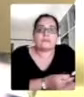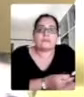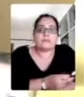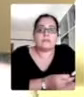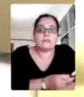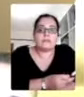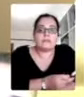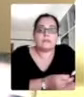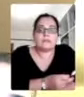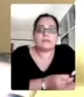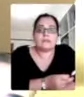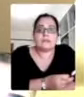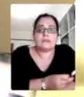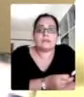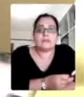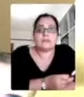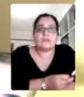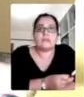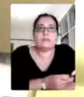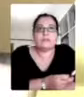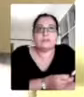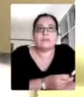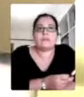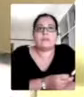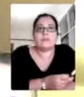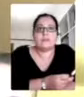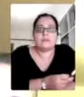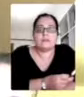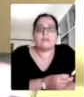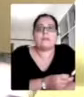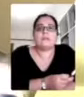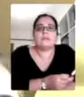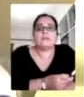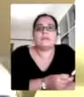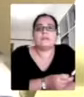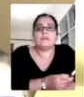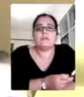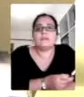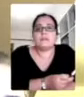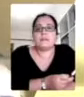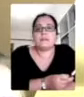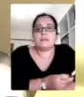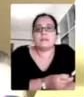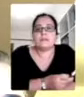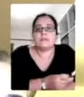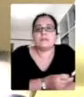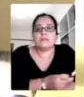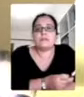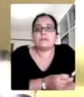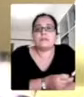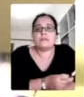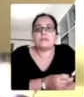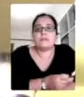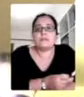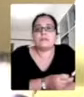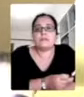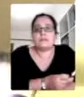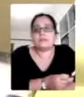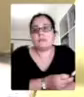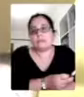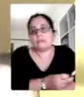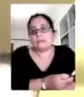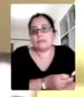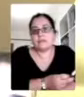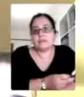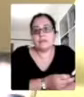olur. Sayı az olduğu için günde birden fazla kullanacak arkadaş olur. Yani bu işler için Breyer her ne kadar ben kullansam da, ama ben hani